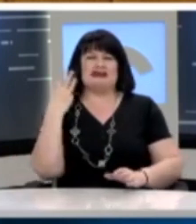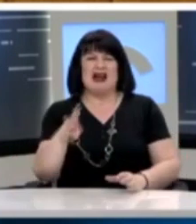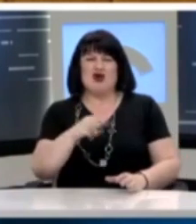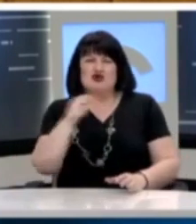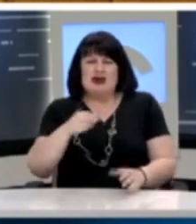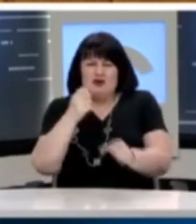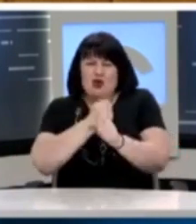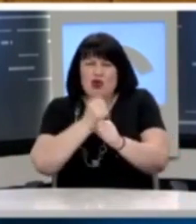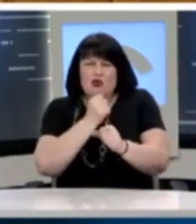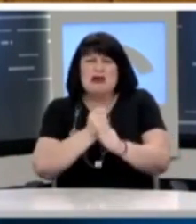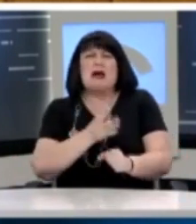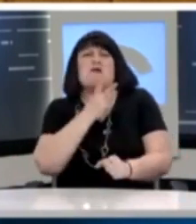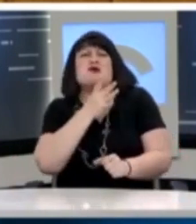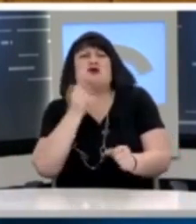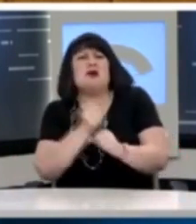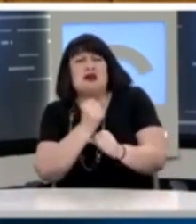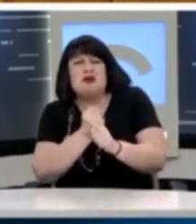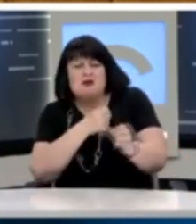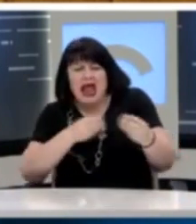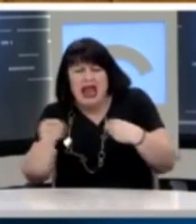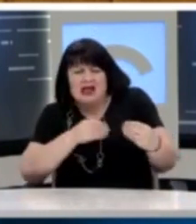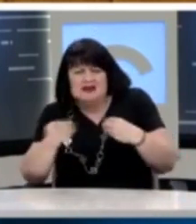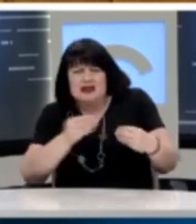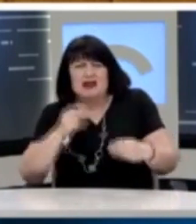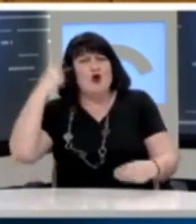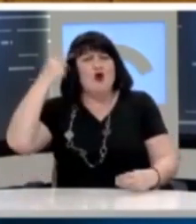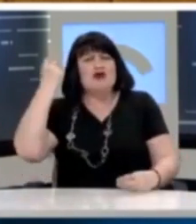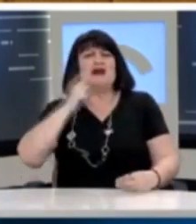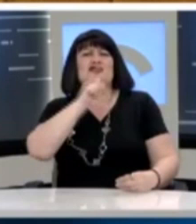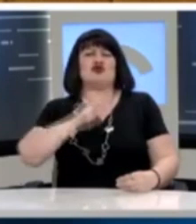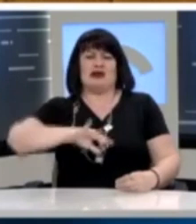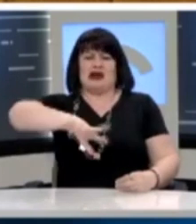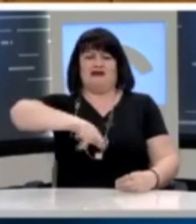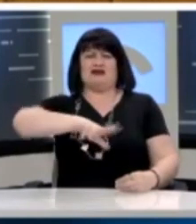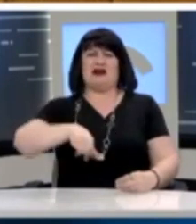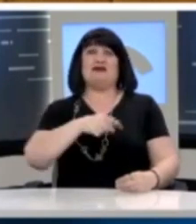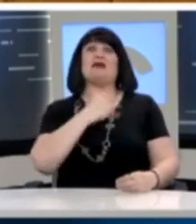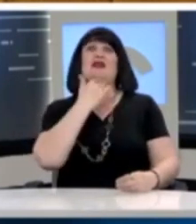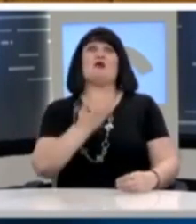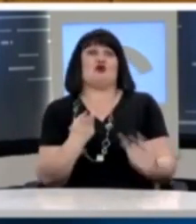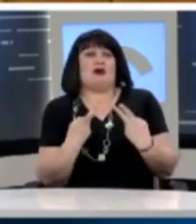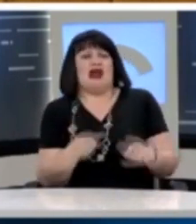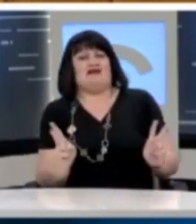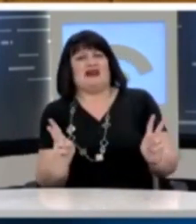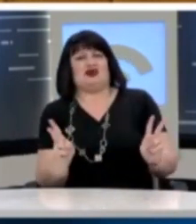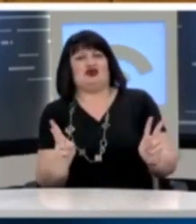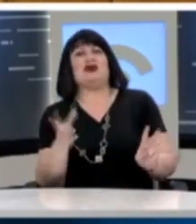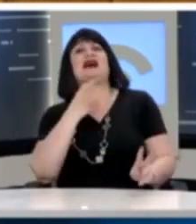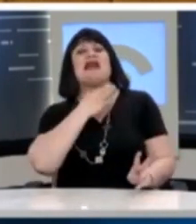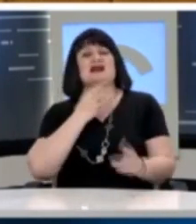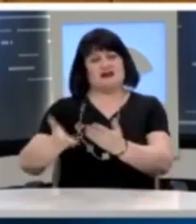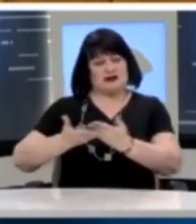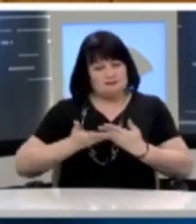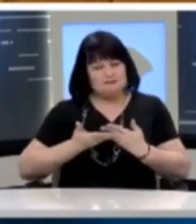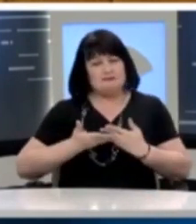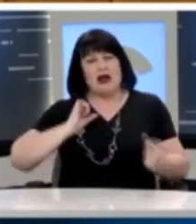τις ελαστικές μορφές δουλειάς, που τους κλέψατε τα όνειρα για τη ζωή τους, δεν μπορεί να ανεχτούν αυτή την κατάσταση. Χρειάζεται να στρατευτεί στον αγώνα